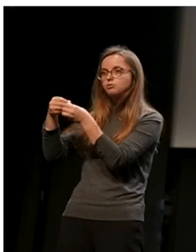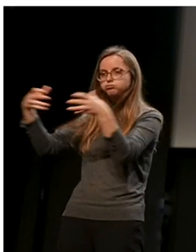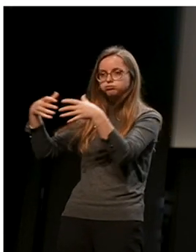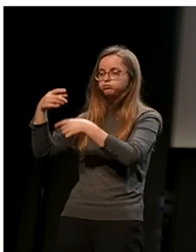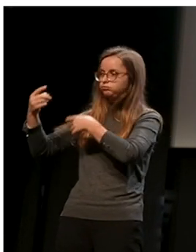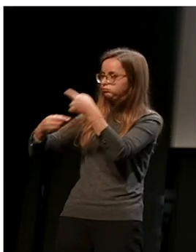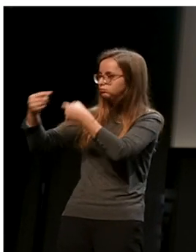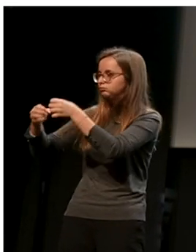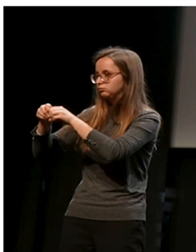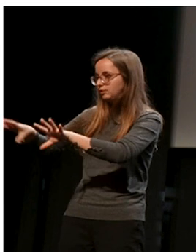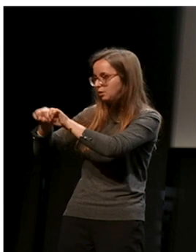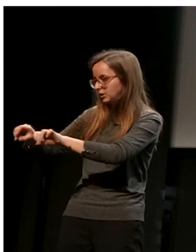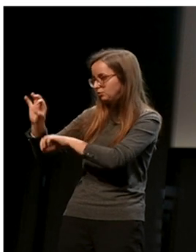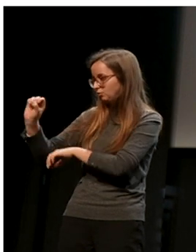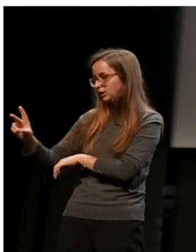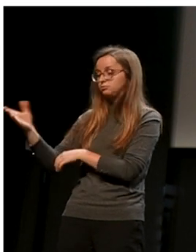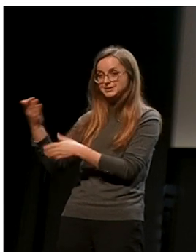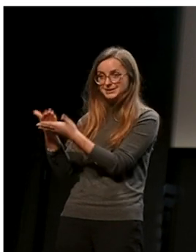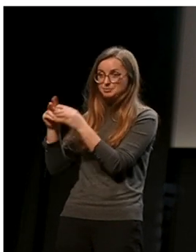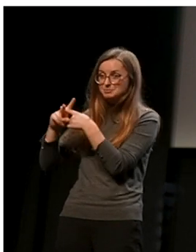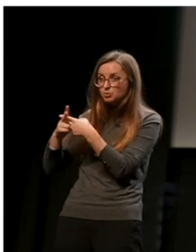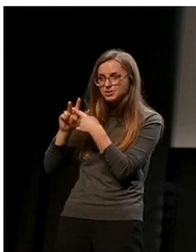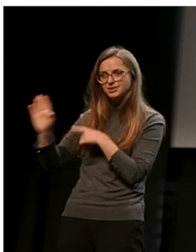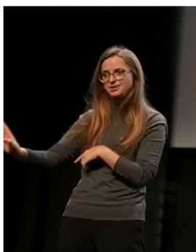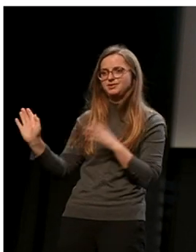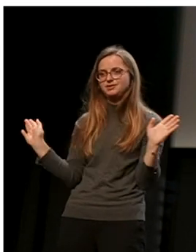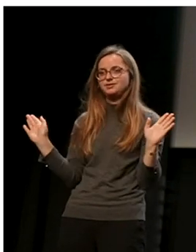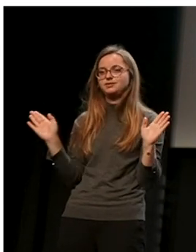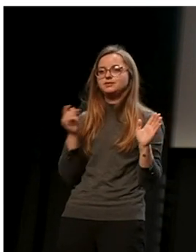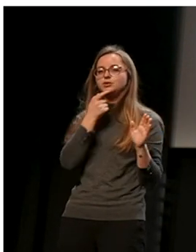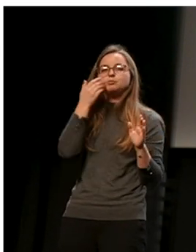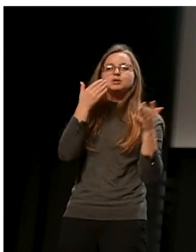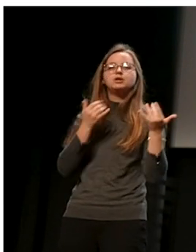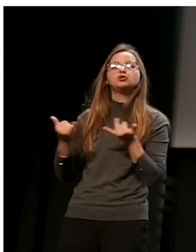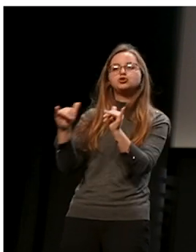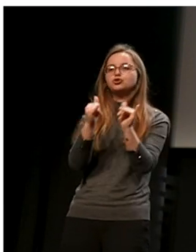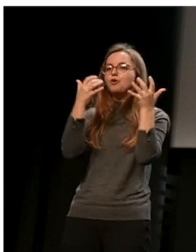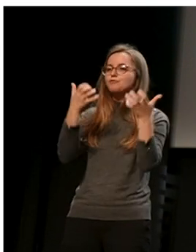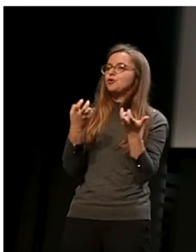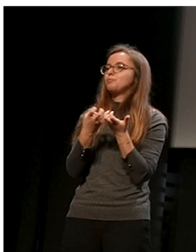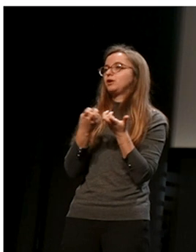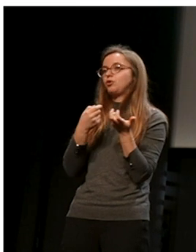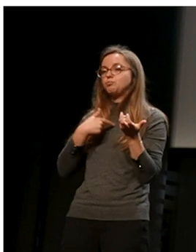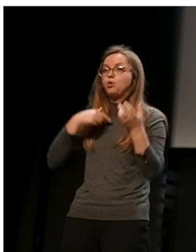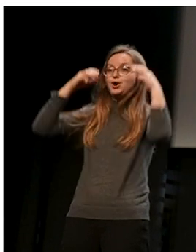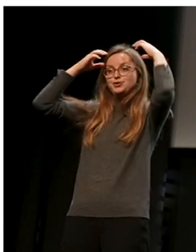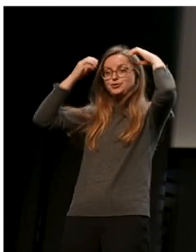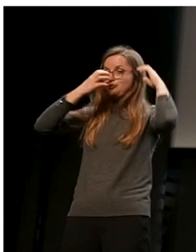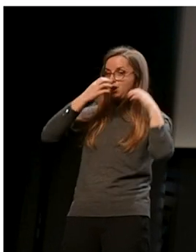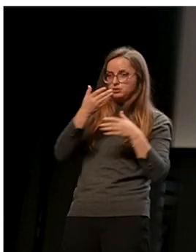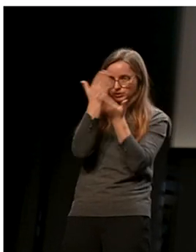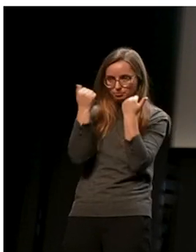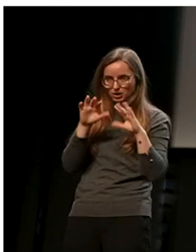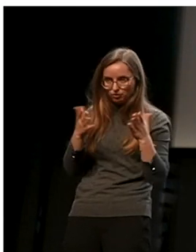outil. Pour faire les illustrations d'un jeu, si on me demande de faire un koala, comme je ne sais pas faire un koala, qu'est-ce que je vais faire? Je vais aller sur